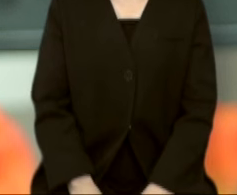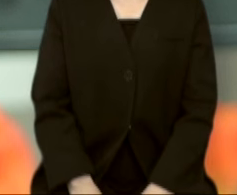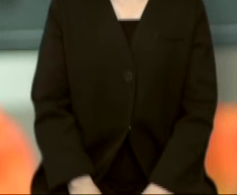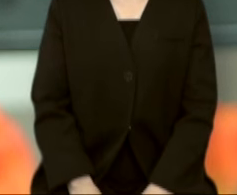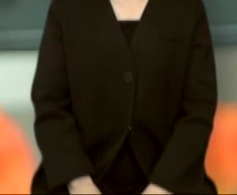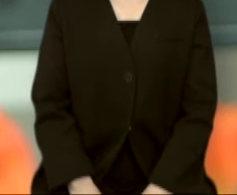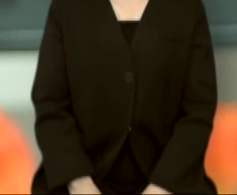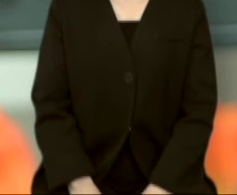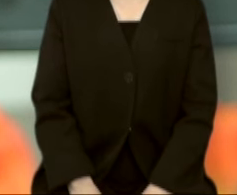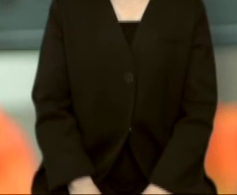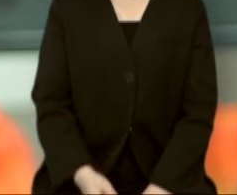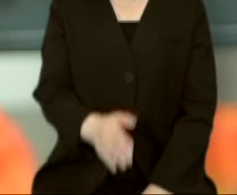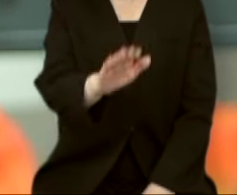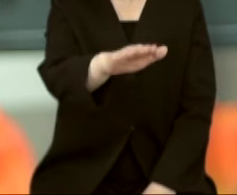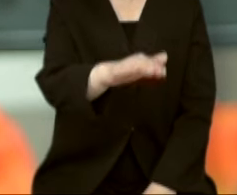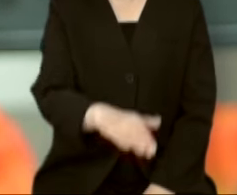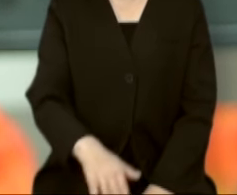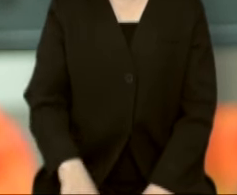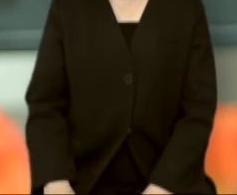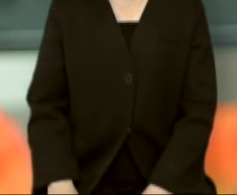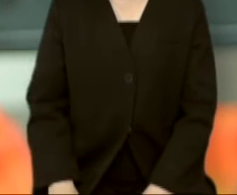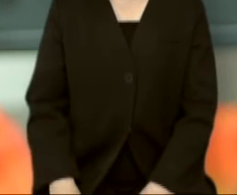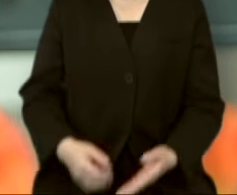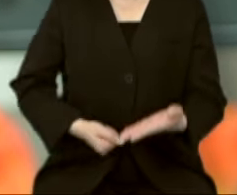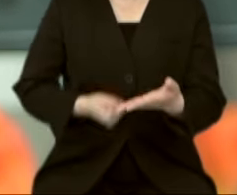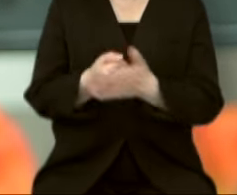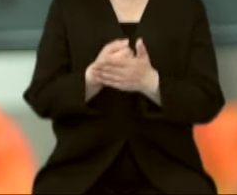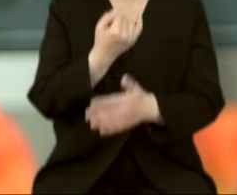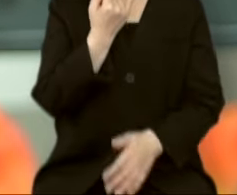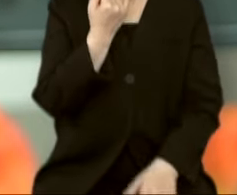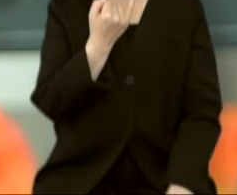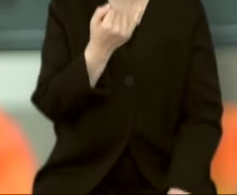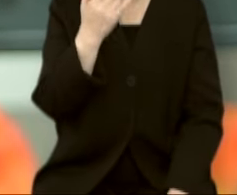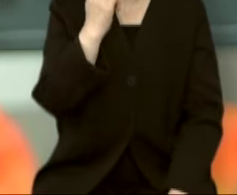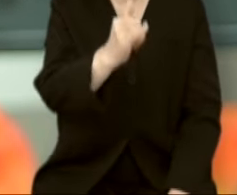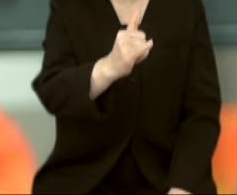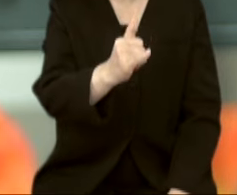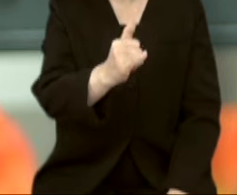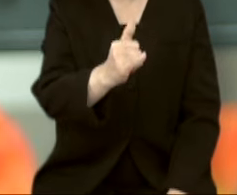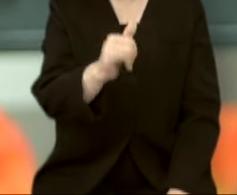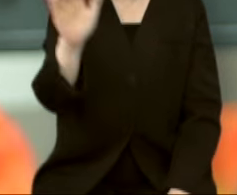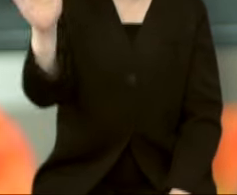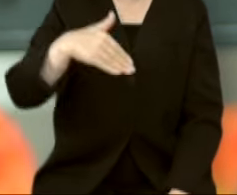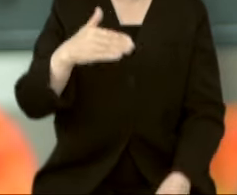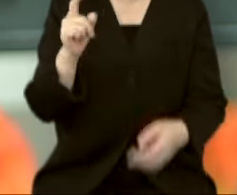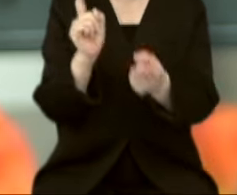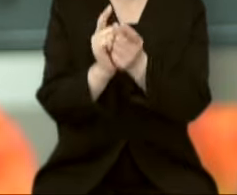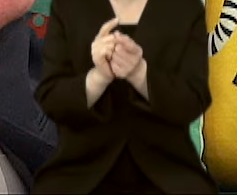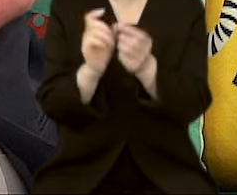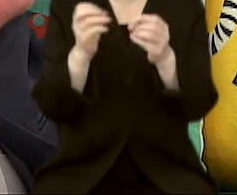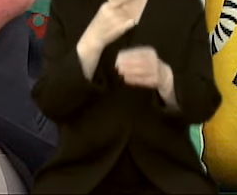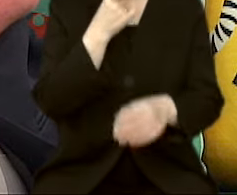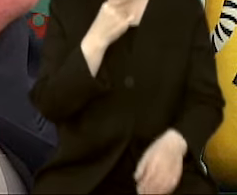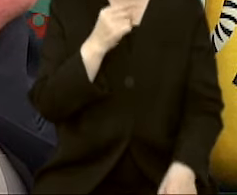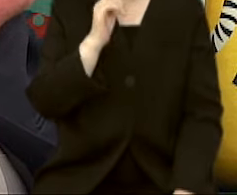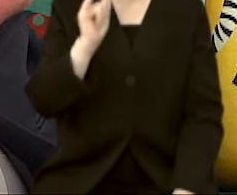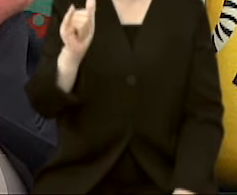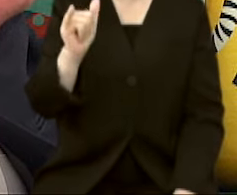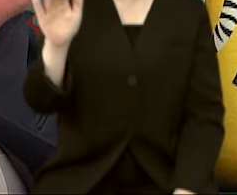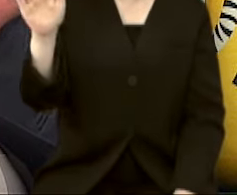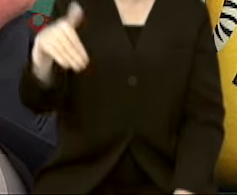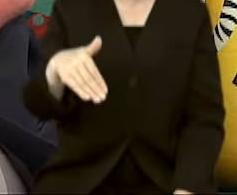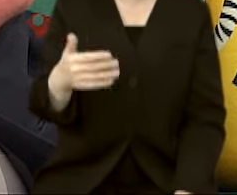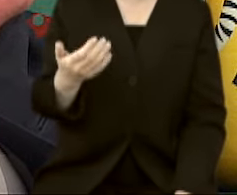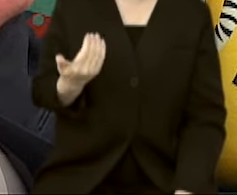와 목사님 되게 네. 용기 있으시다. 전화해서 나오라고. 아, 그날 전화해서 나오는